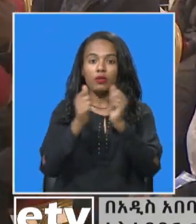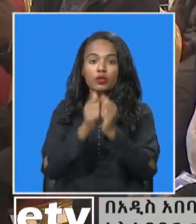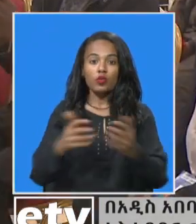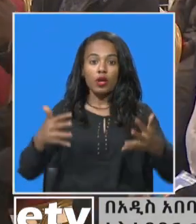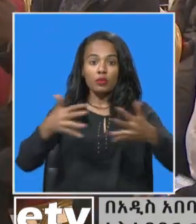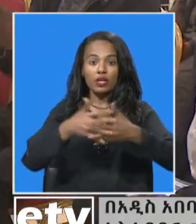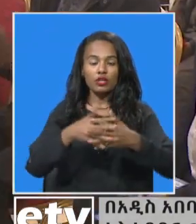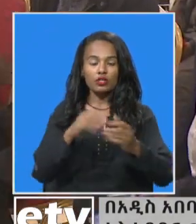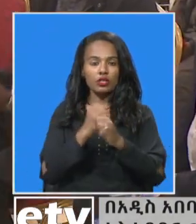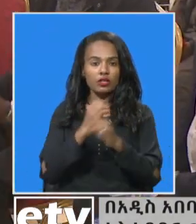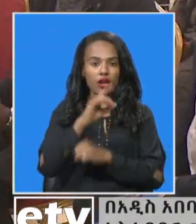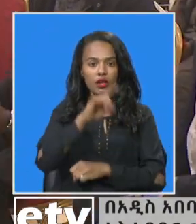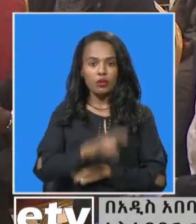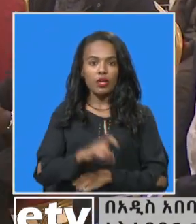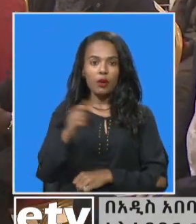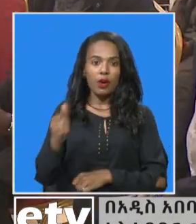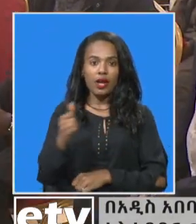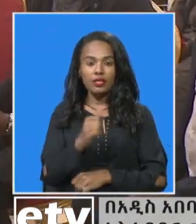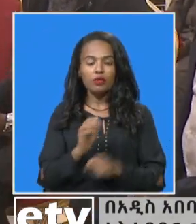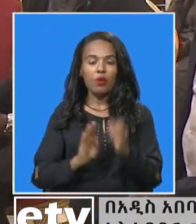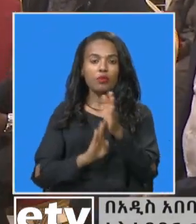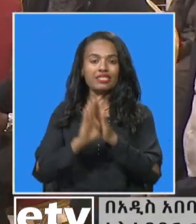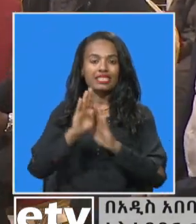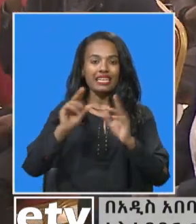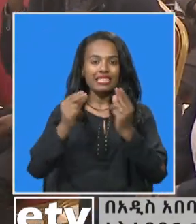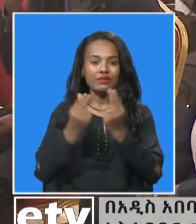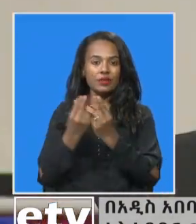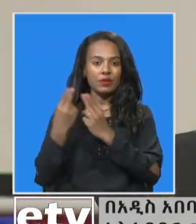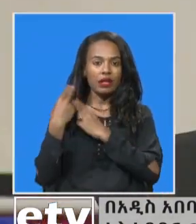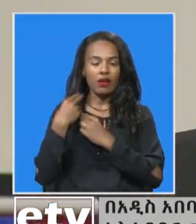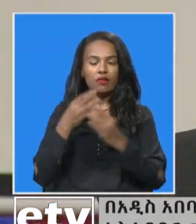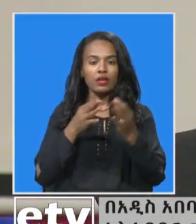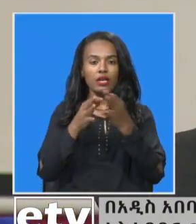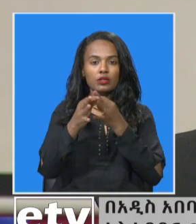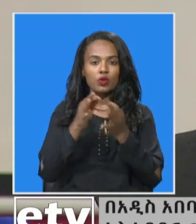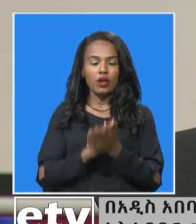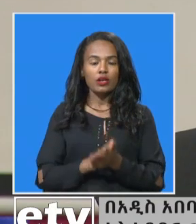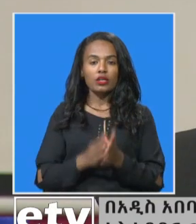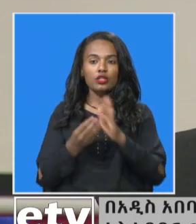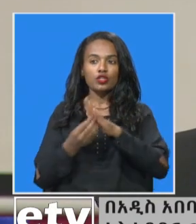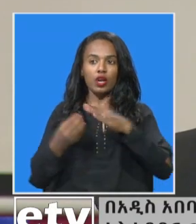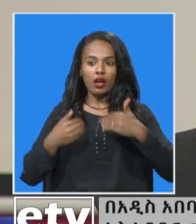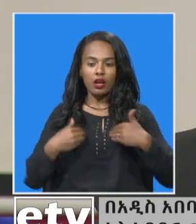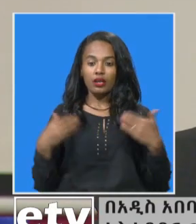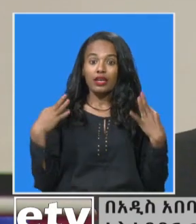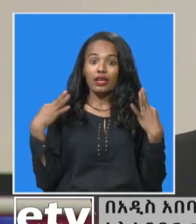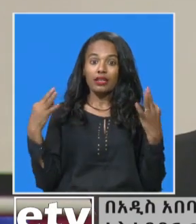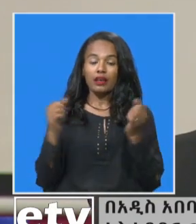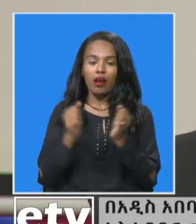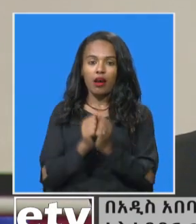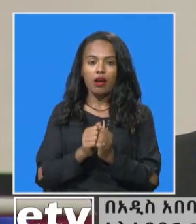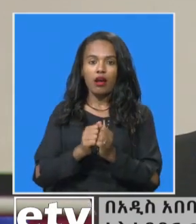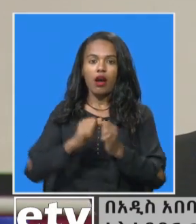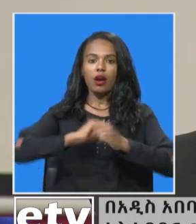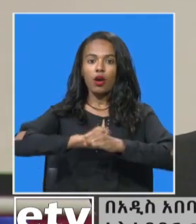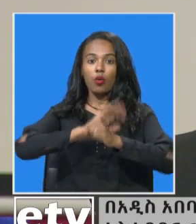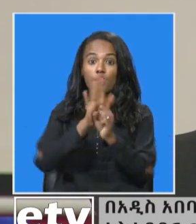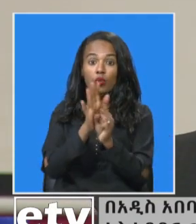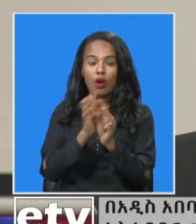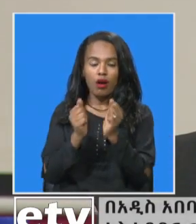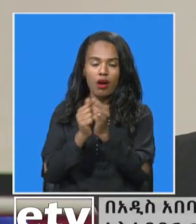በቅንጅት ሊሰራ እንደሚገባ የአዲስ አበባ ብልጽግና ጽህፈት ቤት ኃላፊ ገልጸዋል። ጣና አለ። ከጤና ጋራ ከኮቪድ ጋር